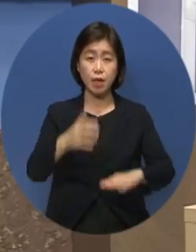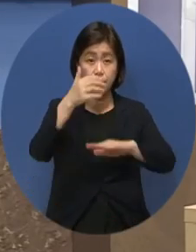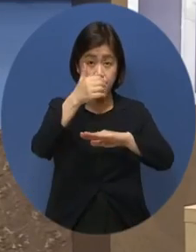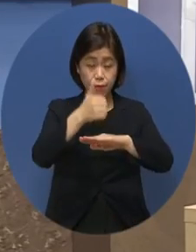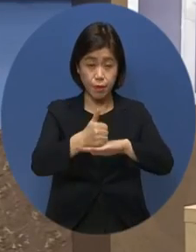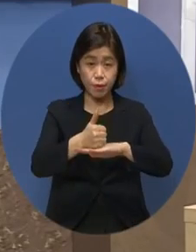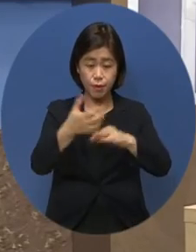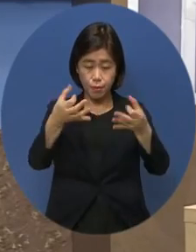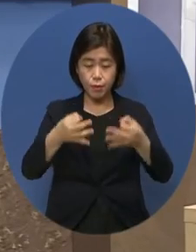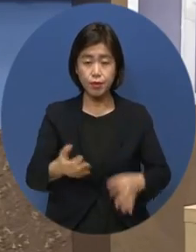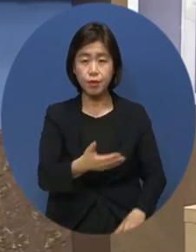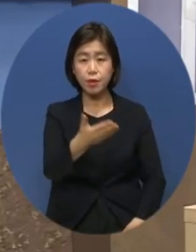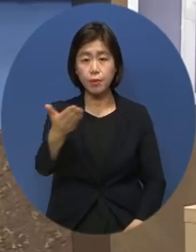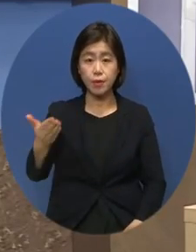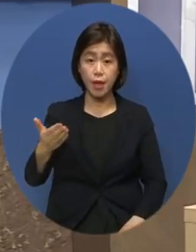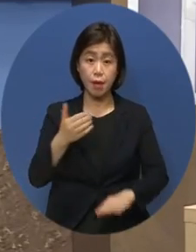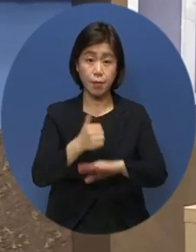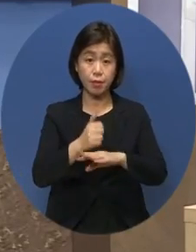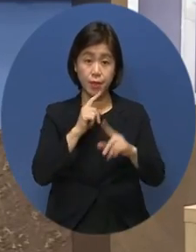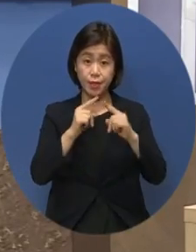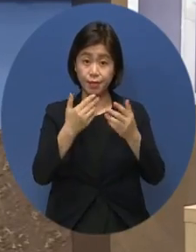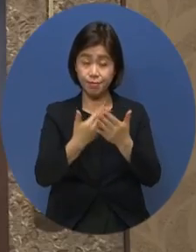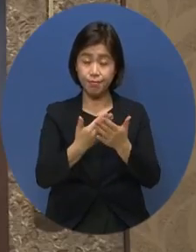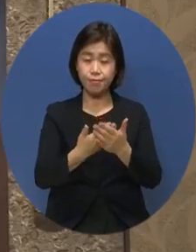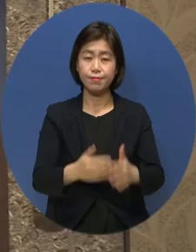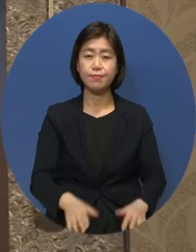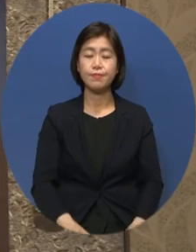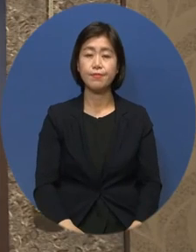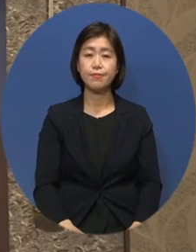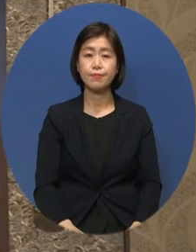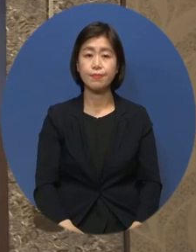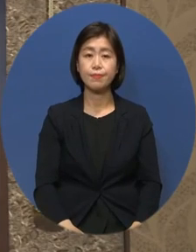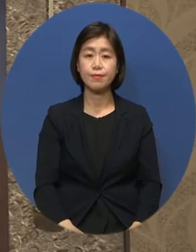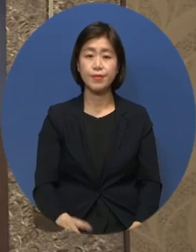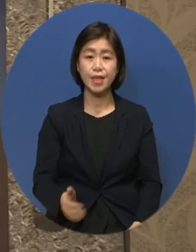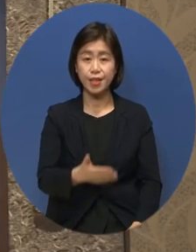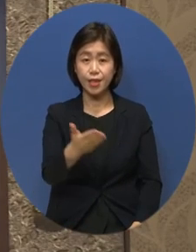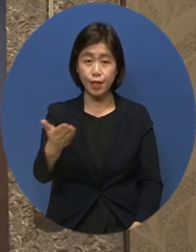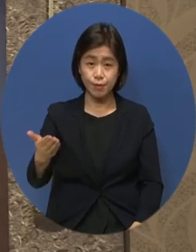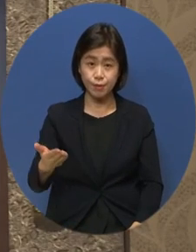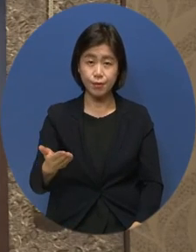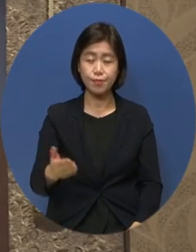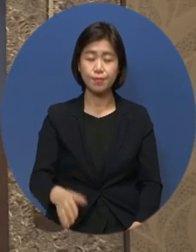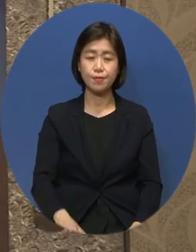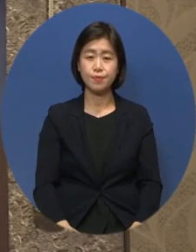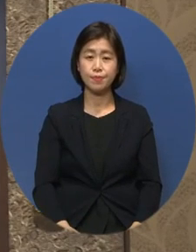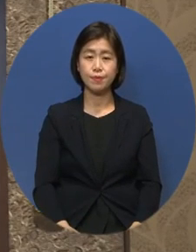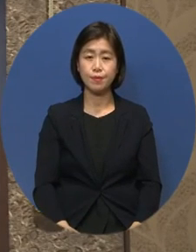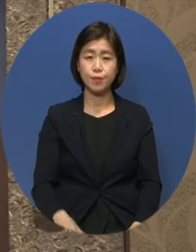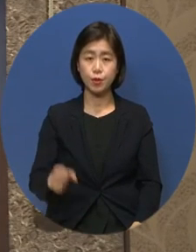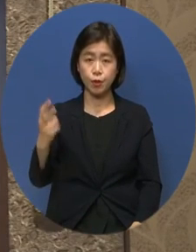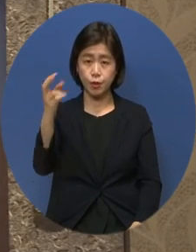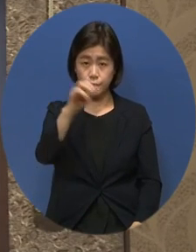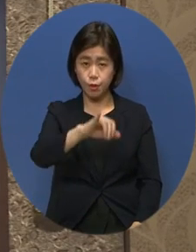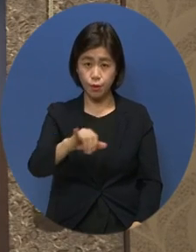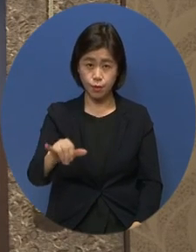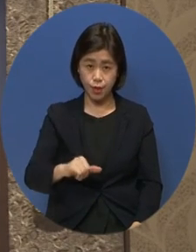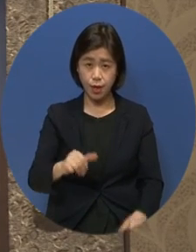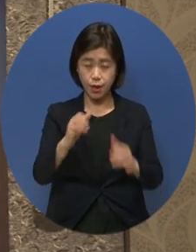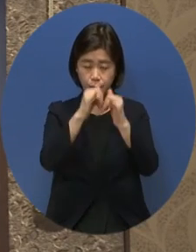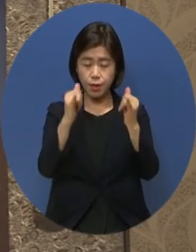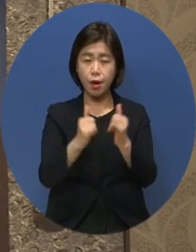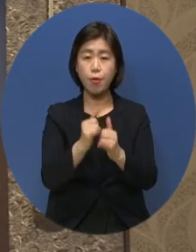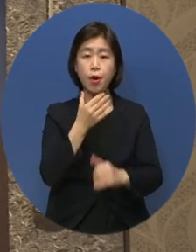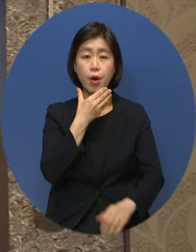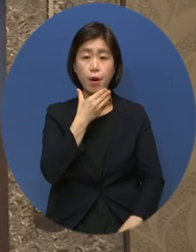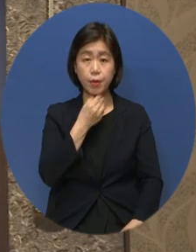시청자 분들께 한 말씀 해 듯이 줘 에 복시 tv 시청자 여러분 그리고 천국의 어사 회복세를